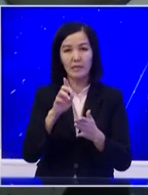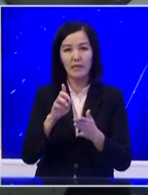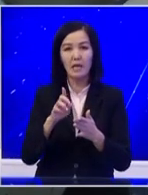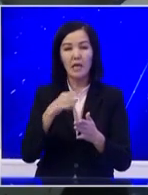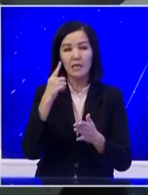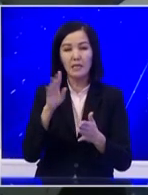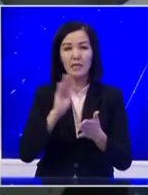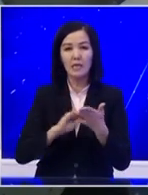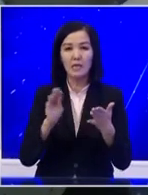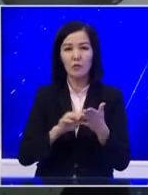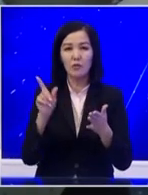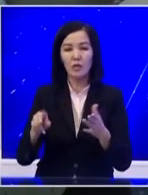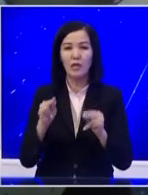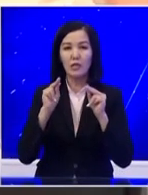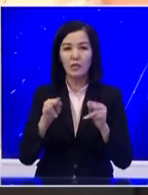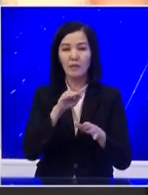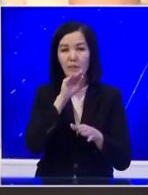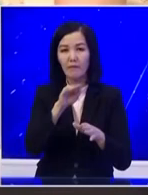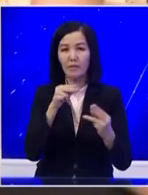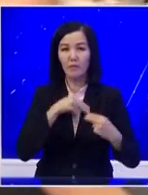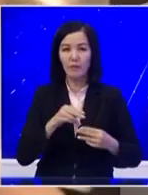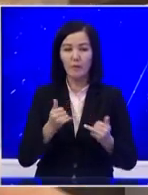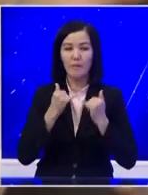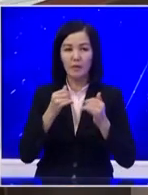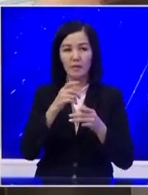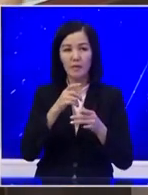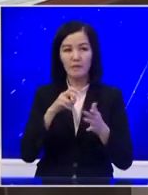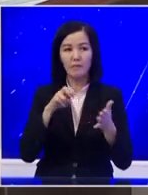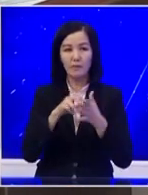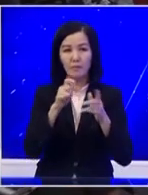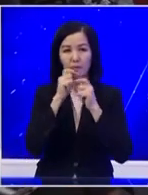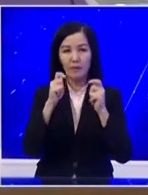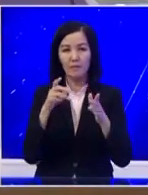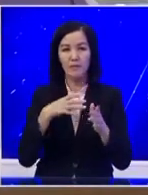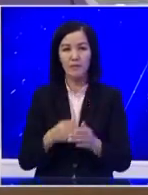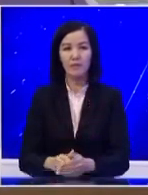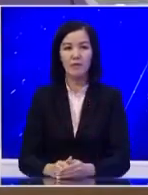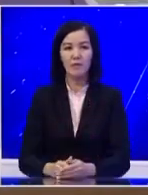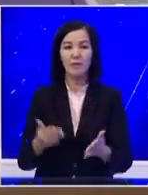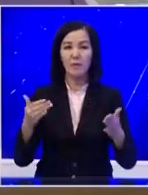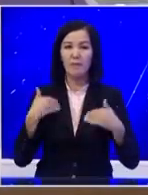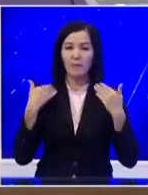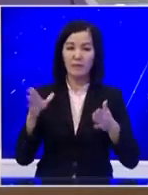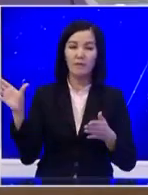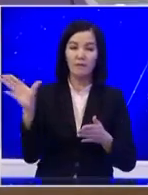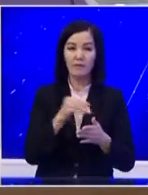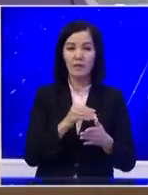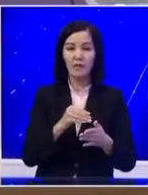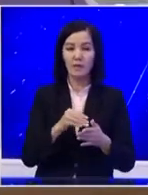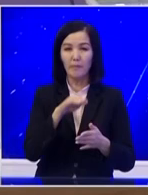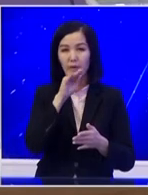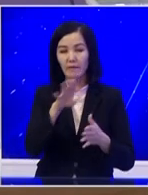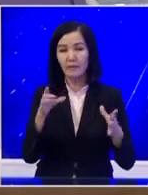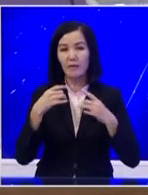отметили ряд журналистов за честный и профессиональный труд благодарственными письмами. Поздравляю всех своих коллег с предстоящим